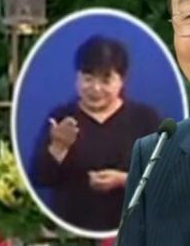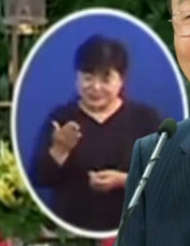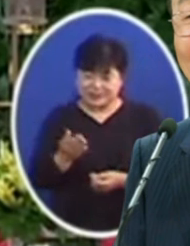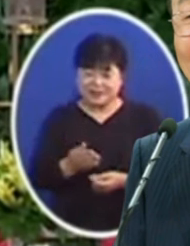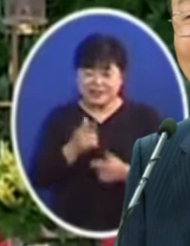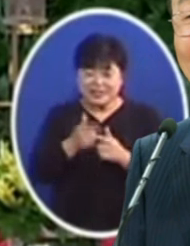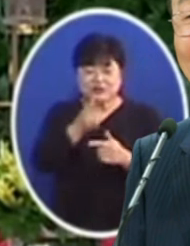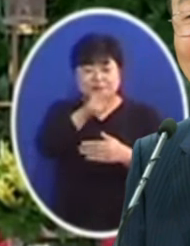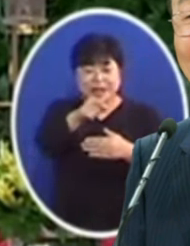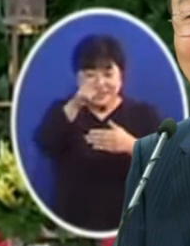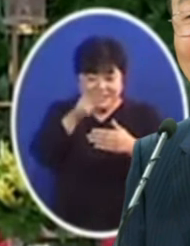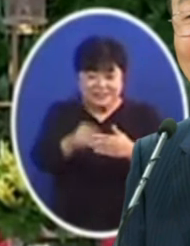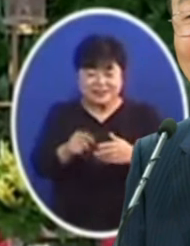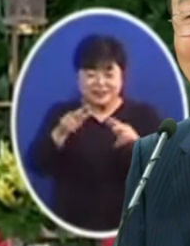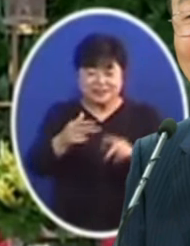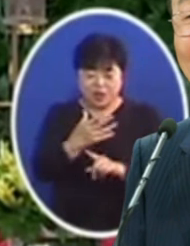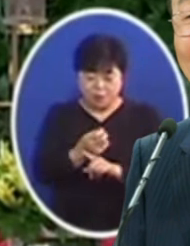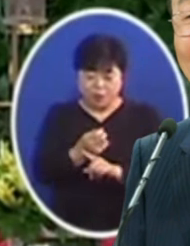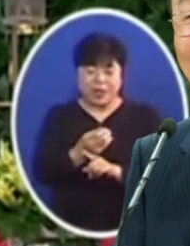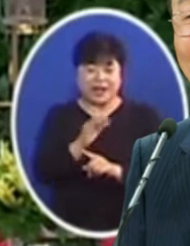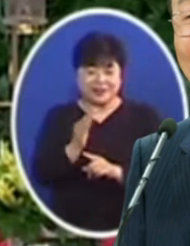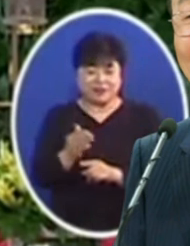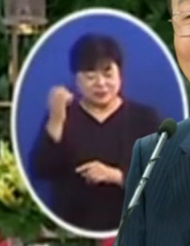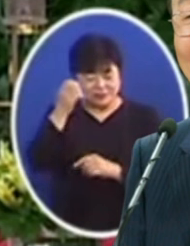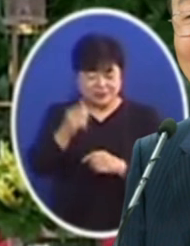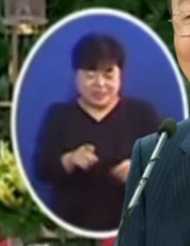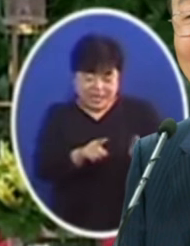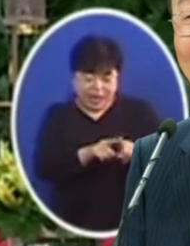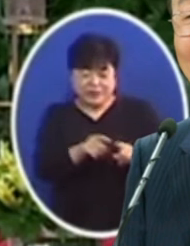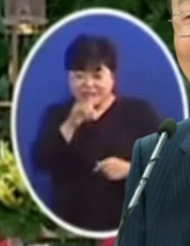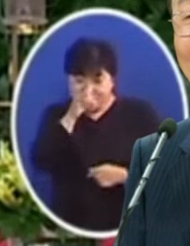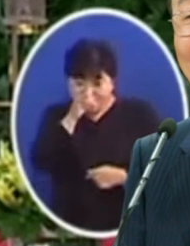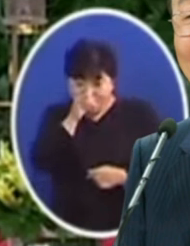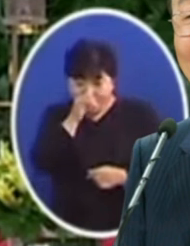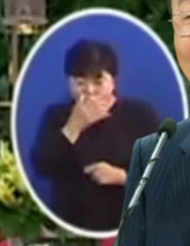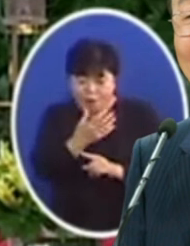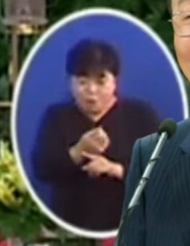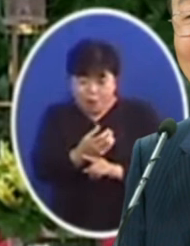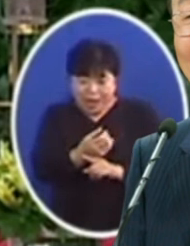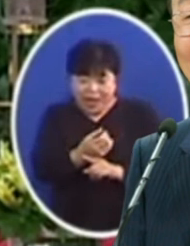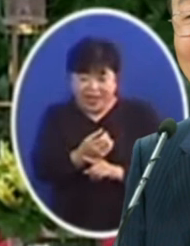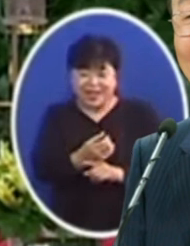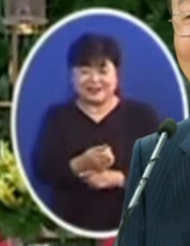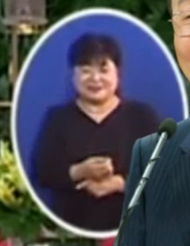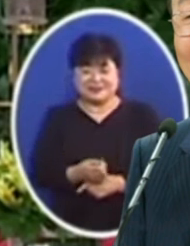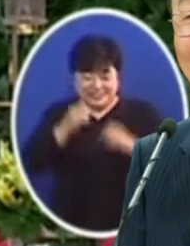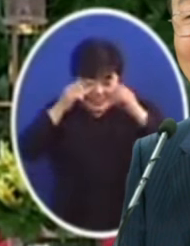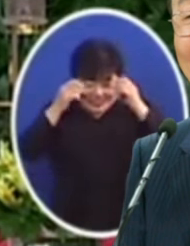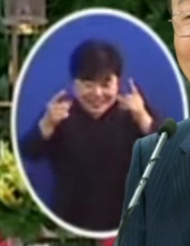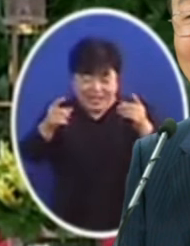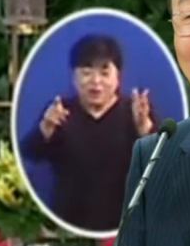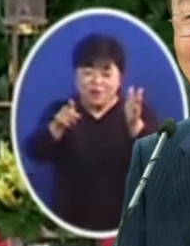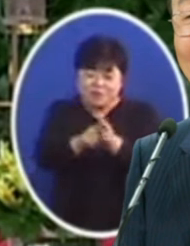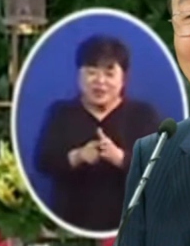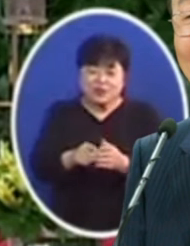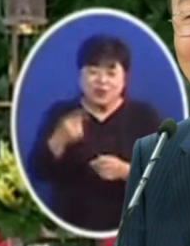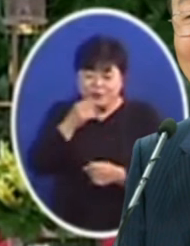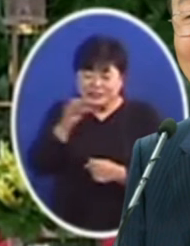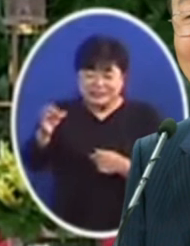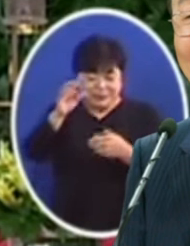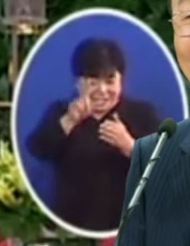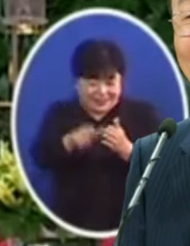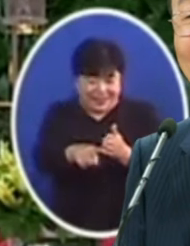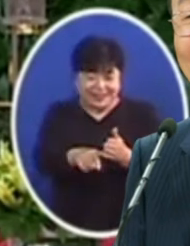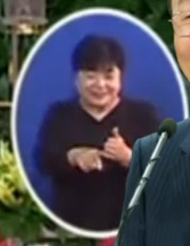그리스도 안에서 이제는 보배가 되고 성령이 같이 계시고 이 보배를 여러분 깨닫고 믿고 입으로